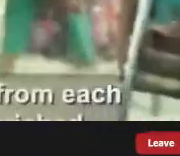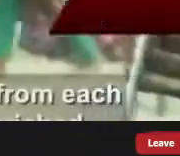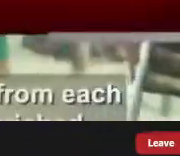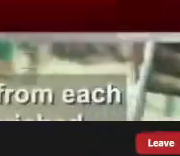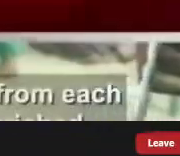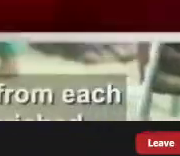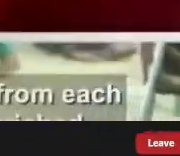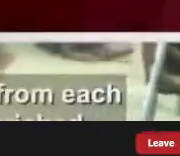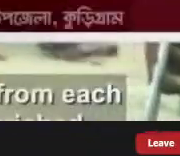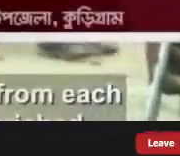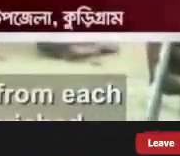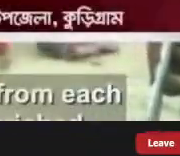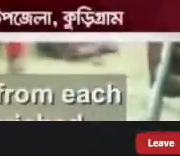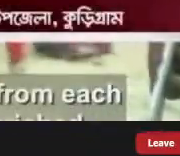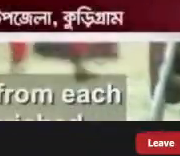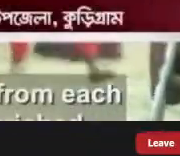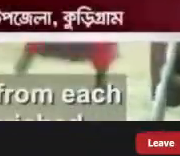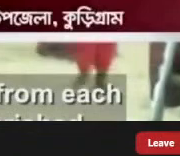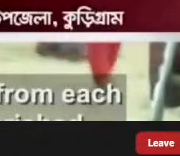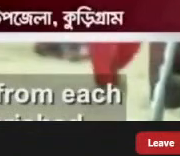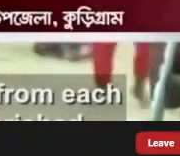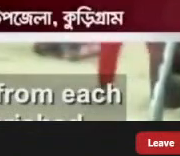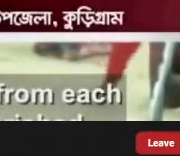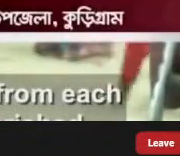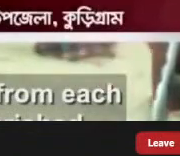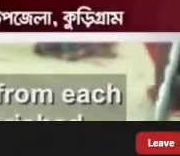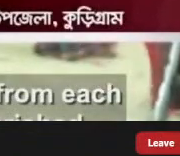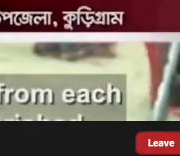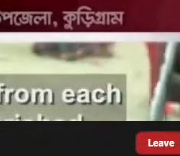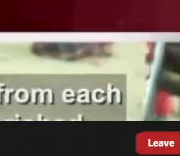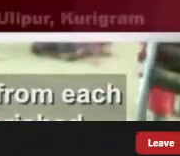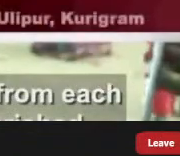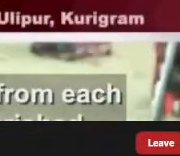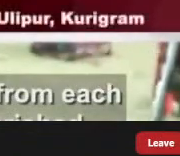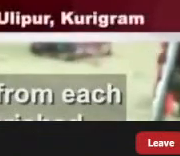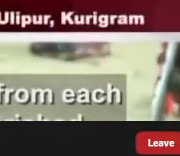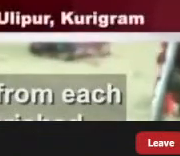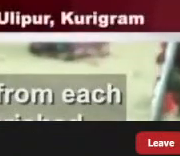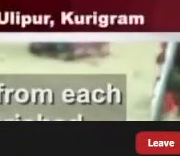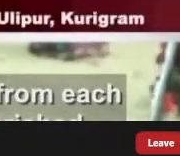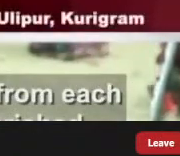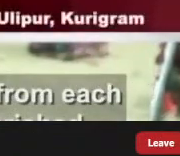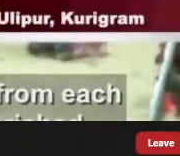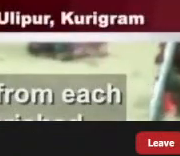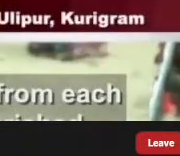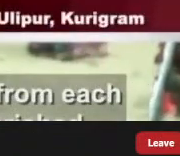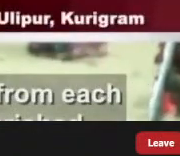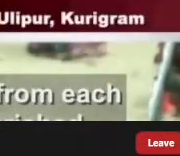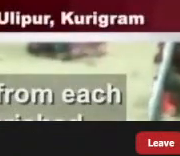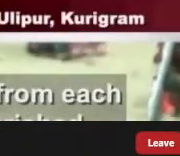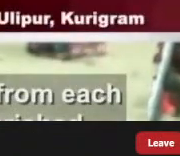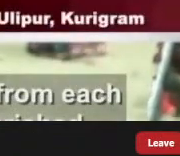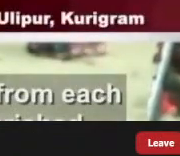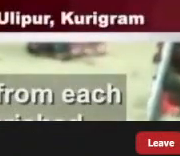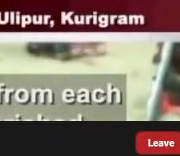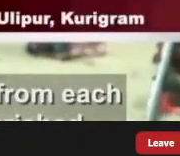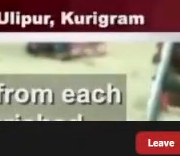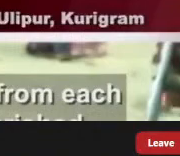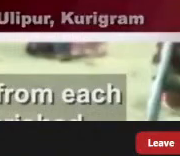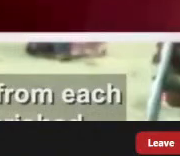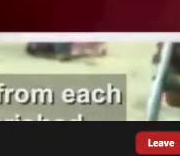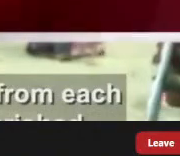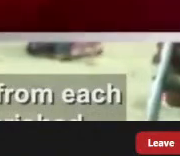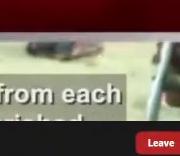আমরা বেগমগঞ্জ ইউনিয়ন থেকে 36 জন ভলান্টিয়ার ইউনিয়ন পরিষদ থেকে প্রশিক্ষণ নিছি প্রত্যেকটা ওয়ার্ড থেকে 4 জন